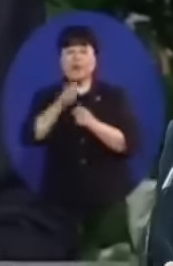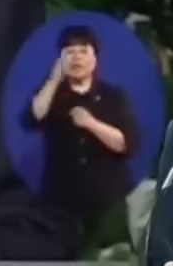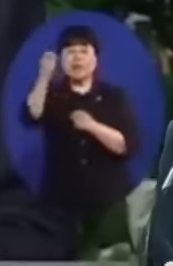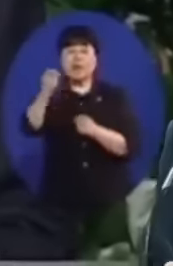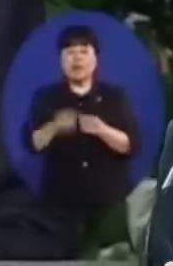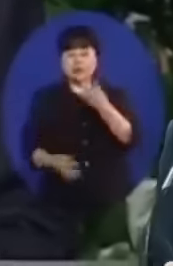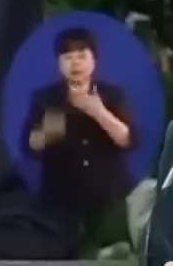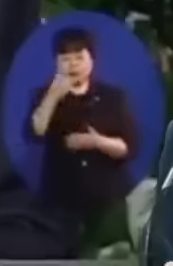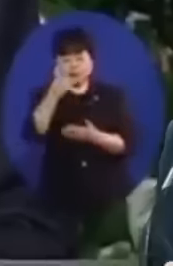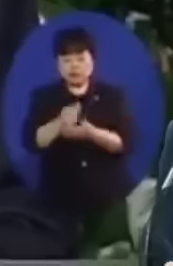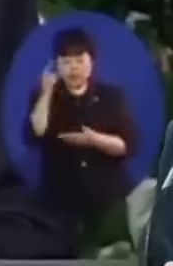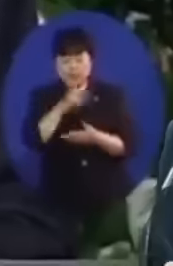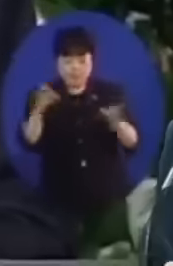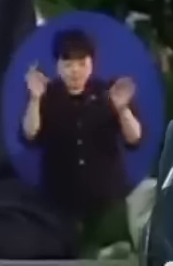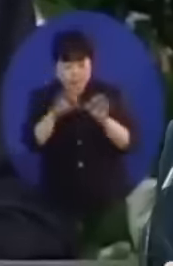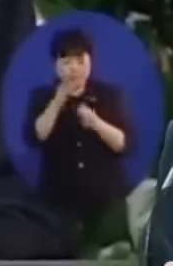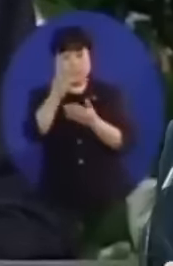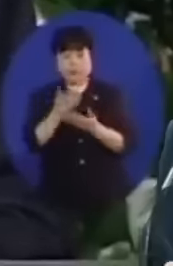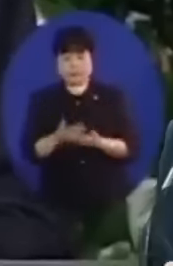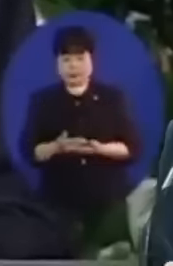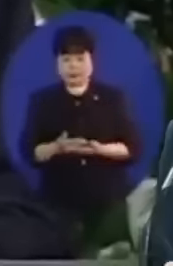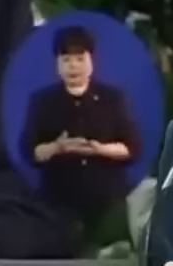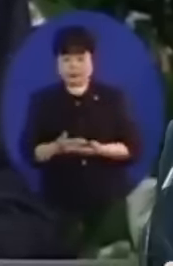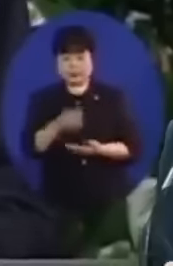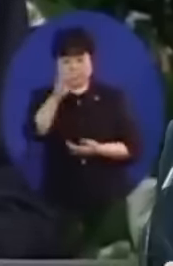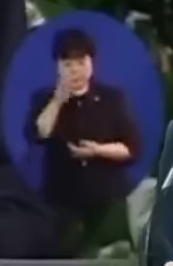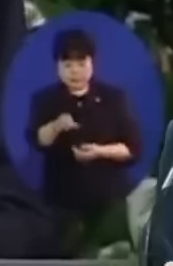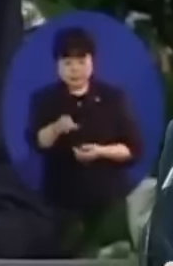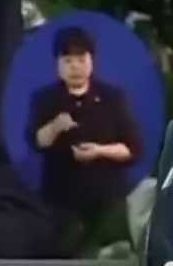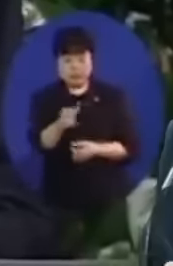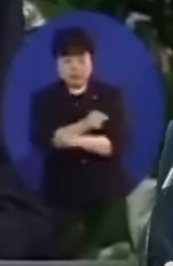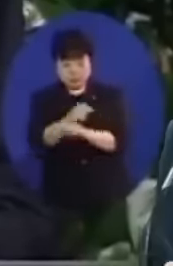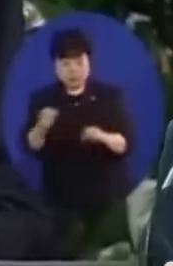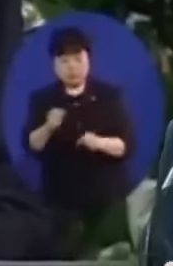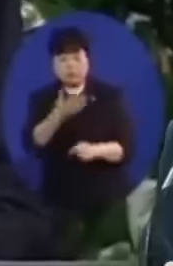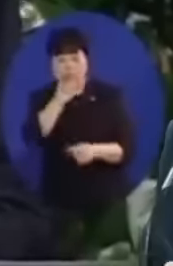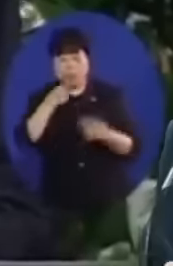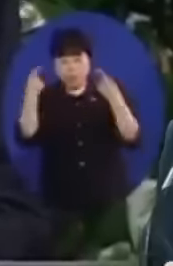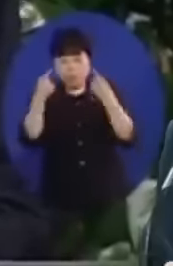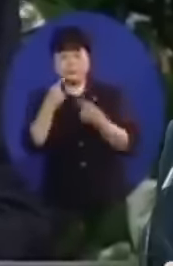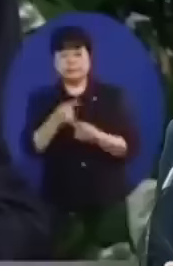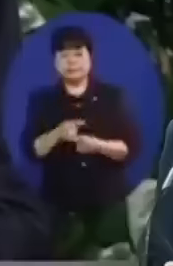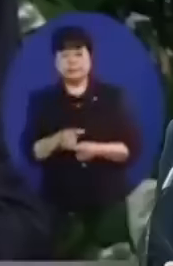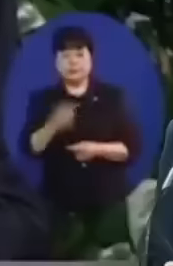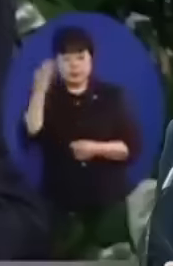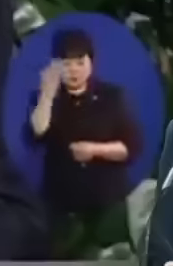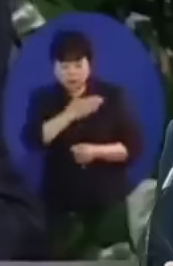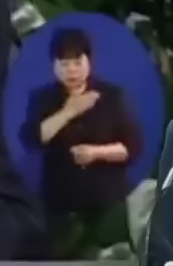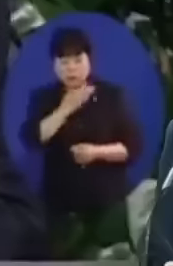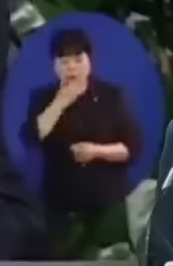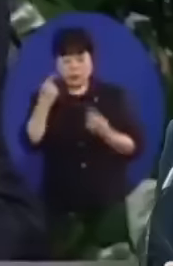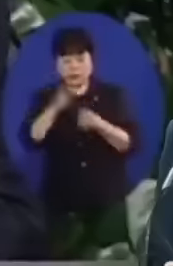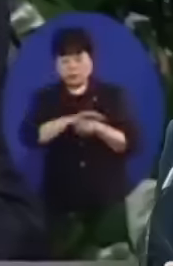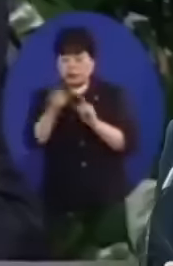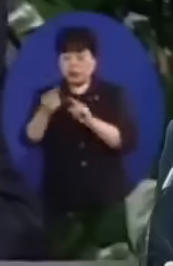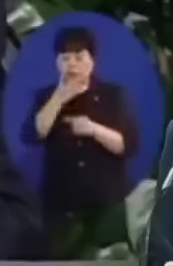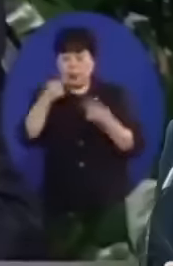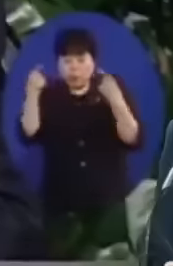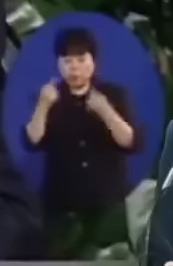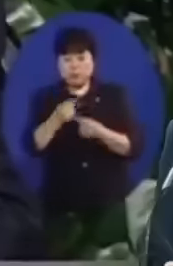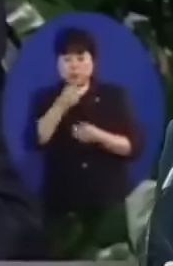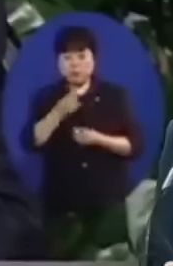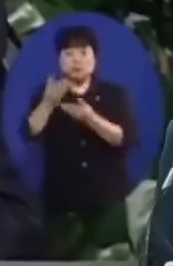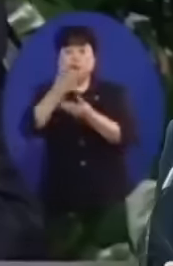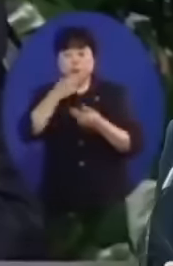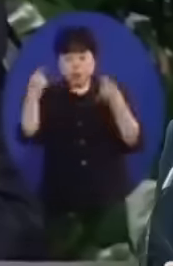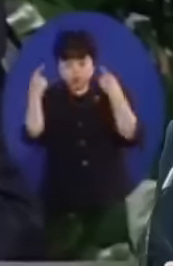영원히 불탈 죄악을 청산해 주셨어요. 그래서 용서의 복음, 그 성결의 복음, 치료의 복음,